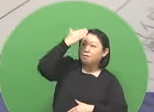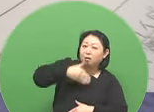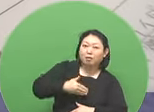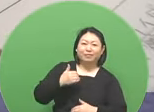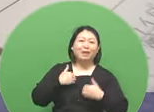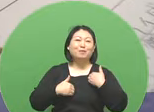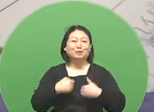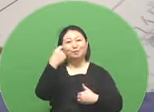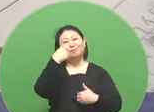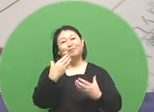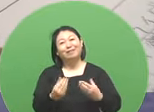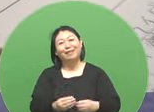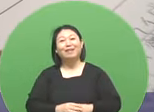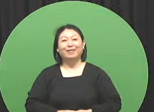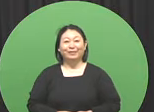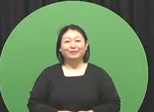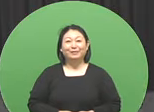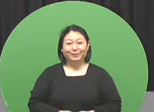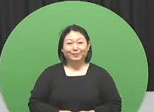しく学びました。